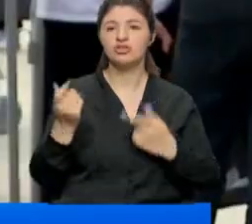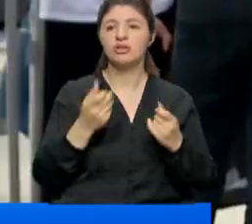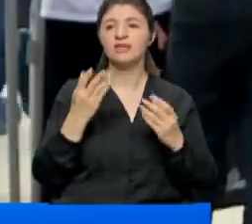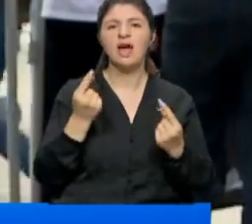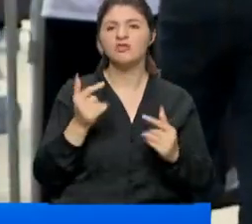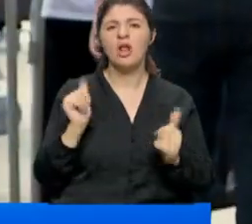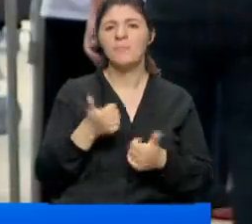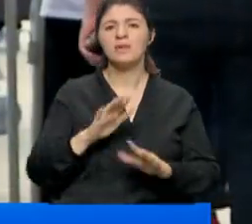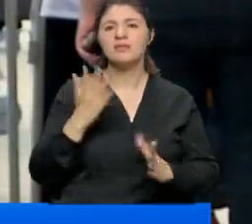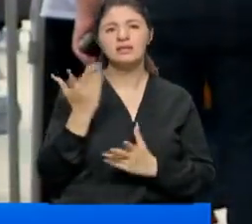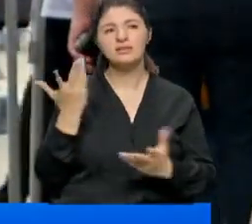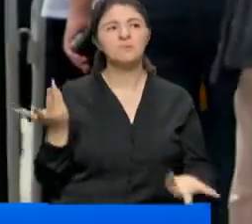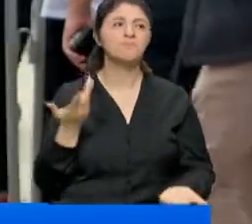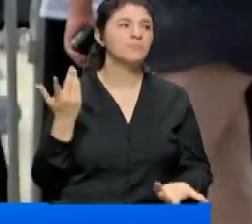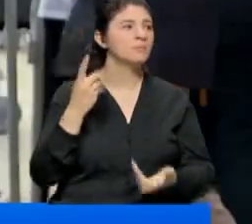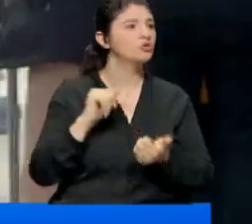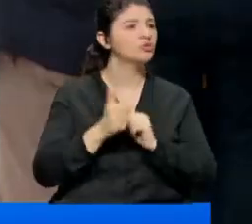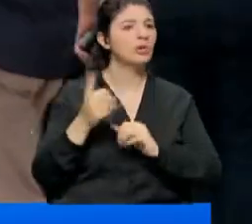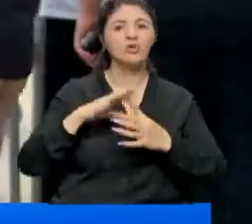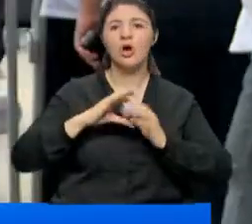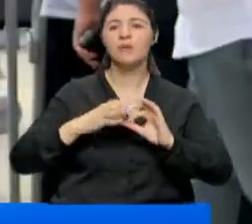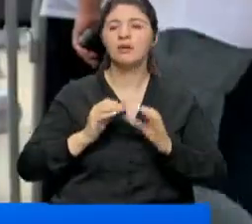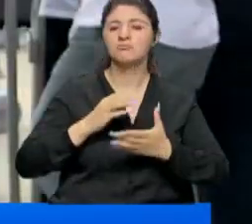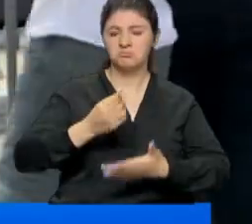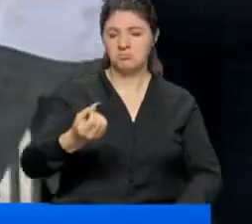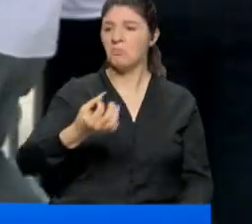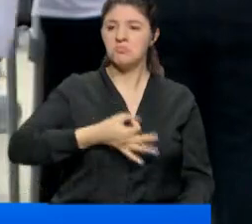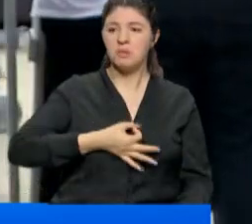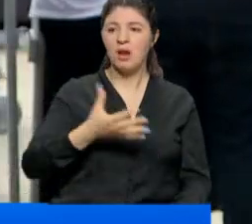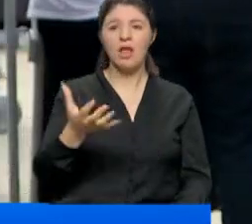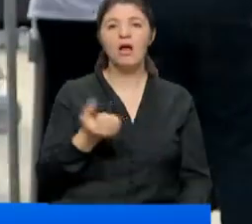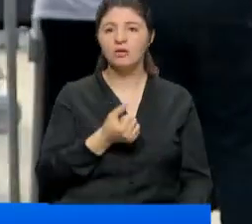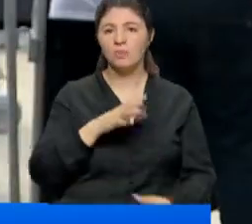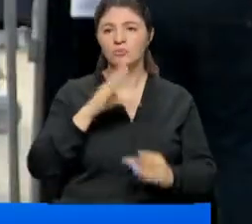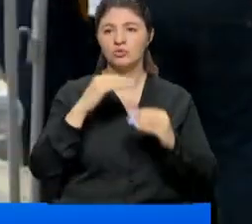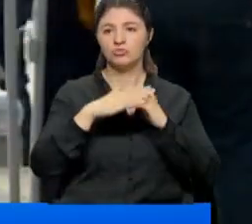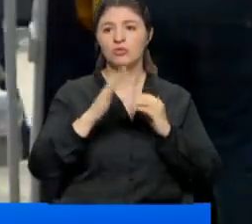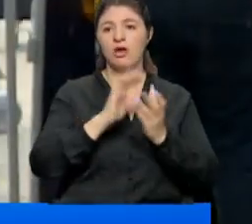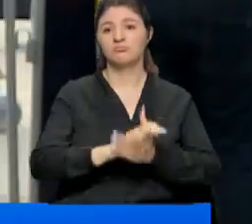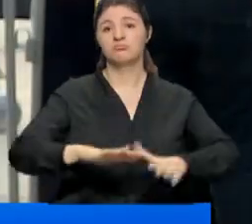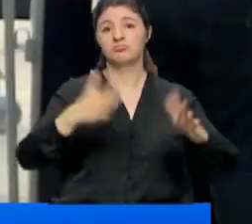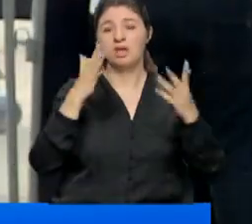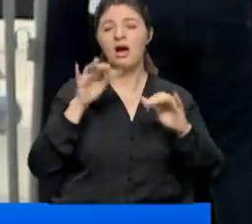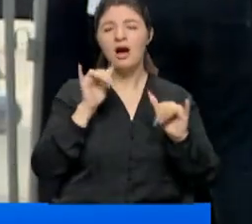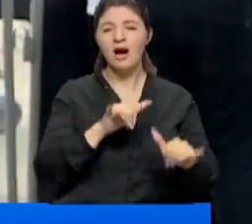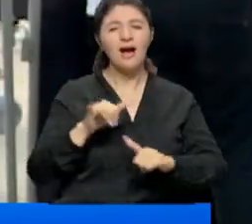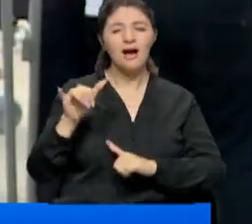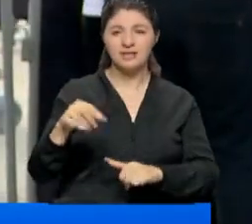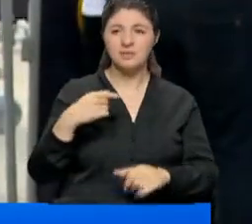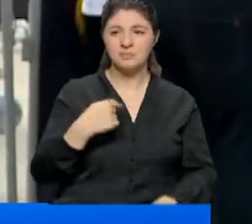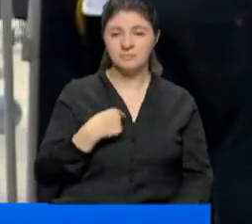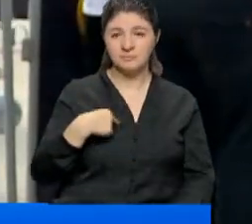daha önemli değil nasılki Bir sporcu Olimpiyat madalyası kazanıldığında tüm toplumun alkışlıyor aynı şekilde